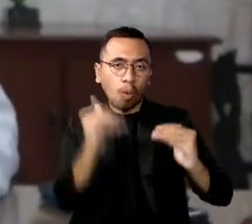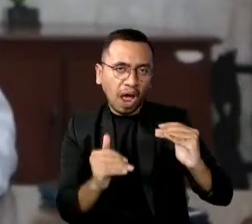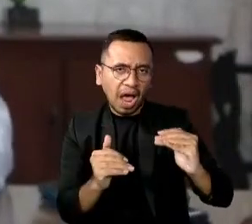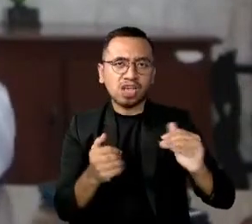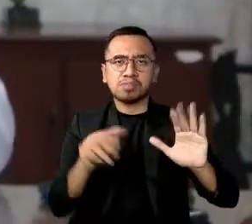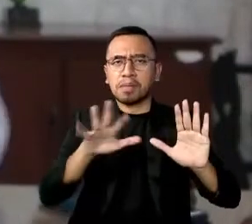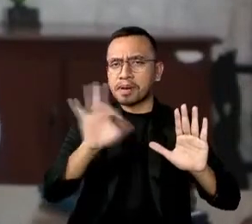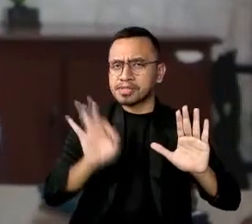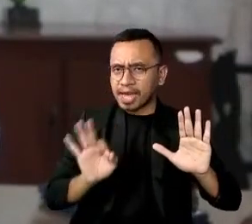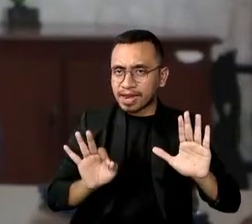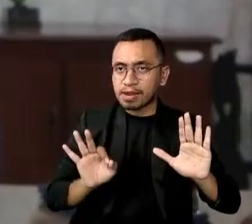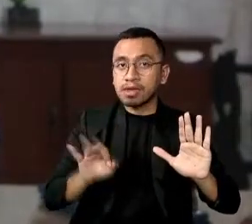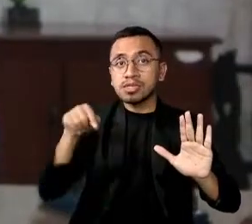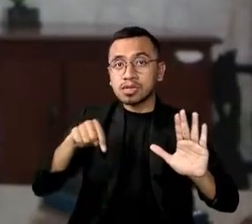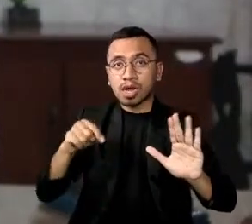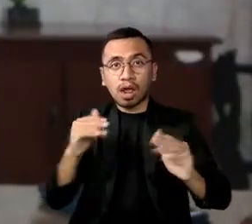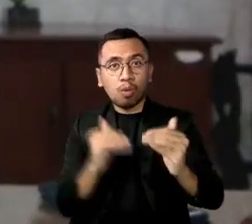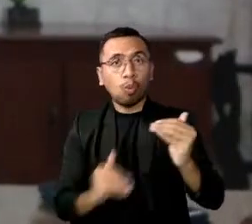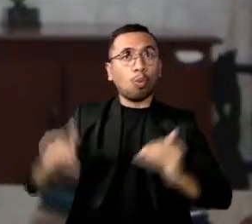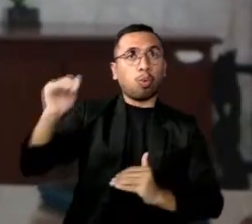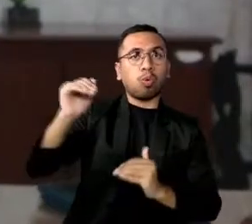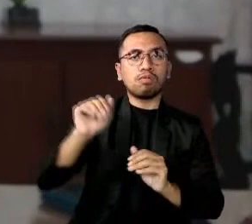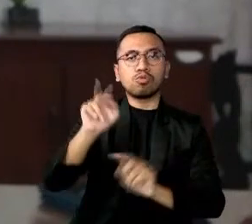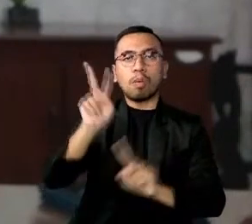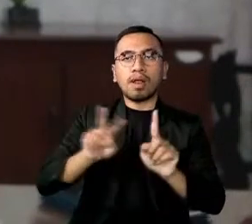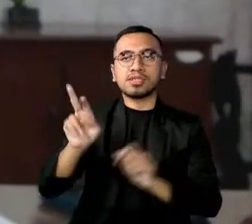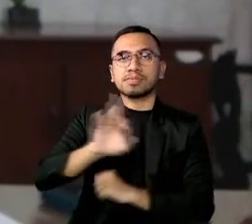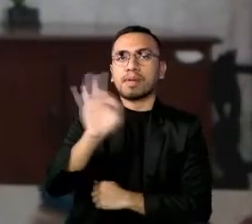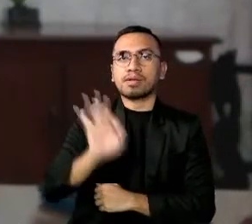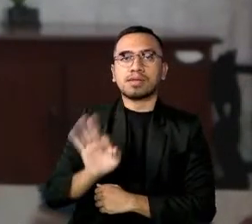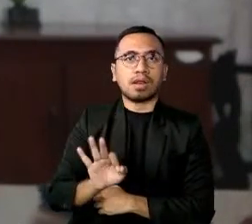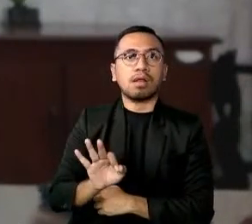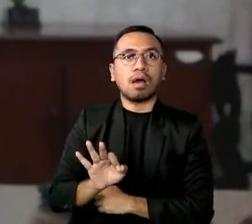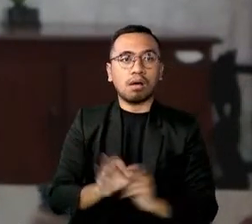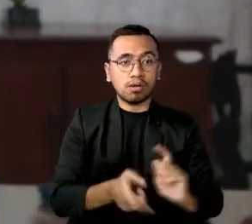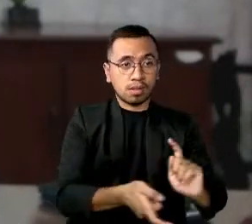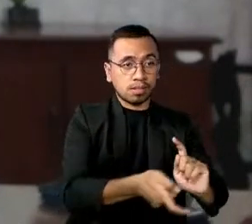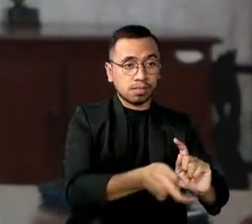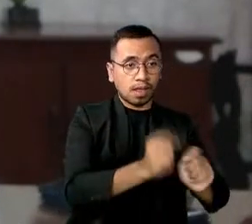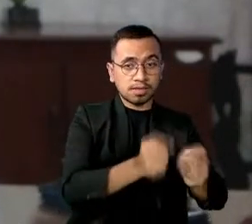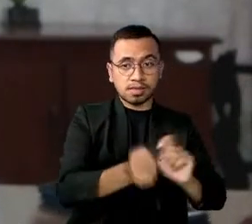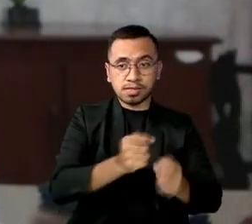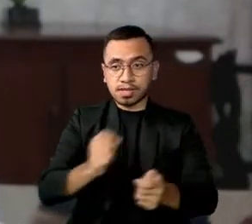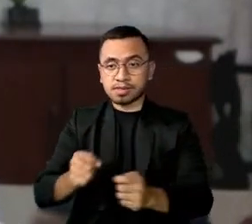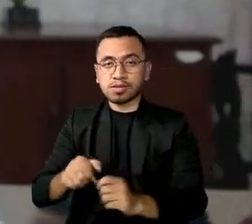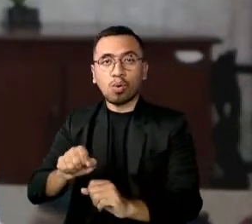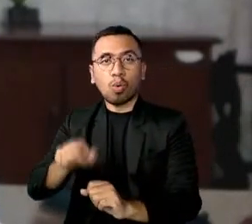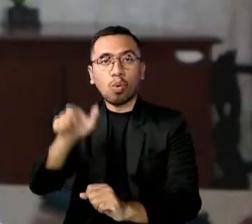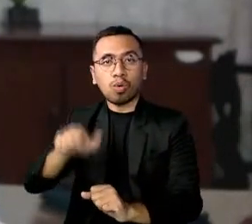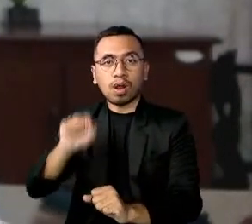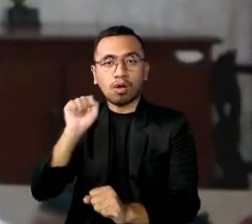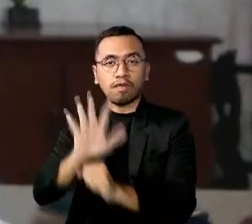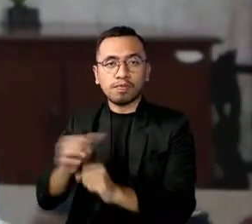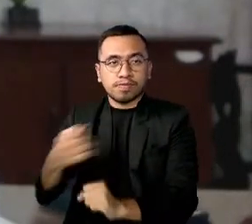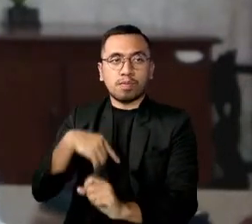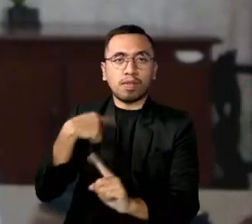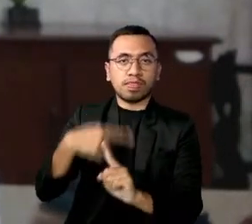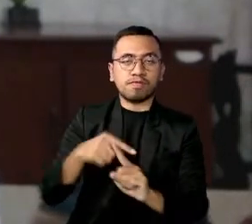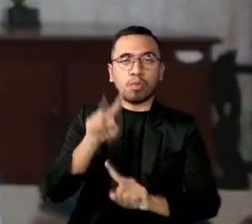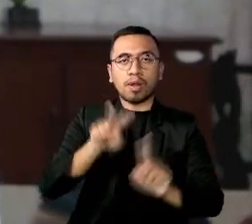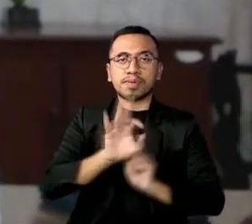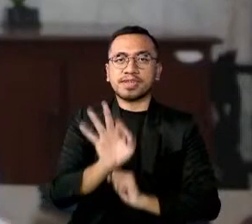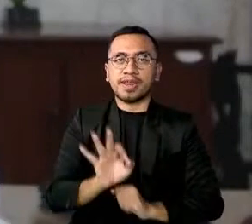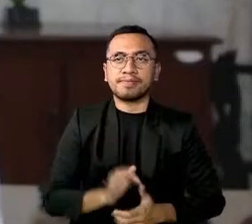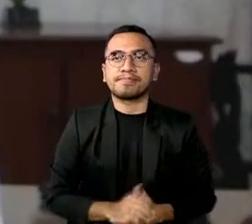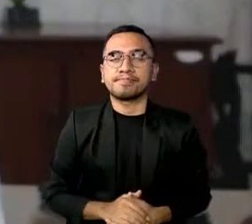sembilan persen itu sekarang sudah sampai 12 persen yang tadi nasional pun 30 lebih ya